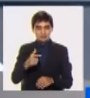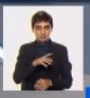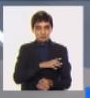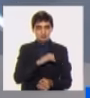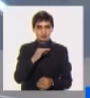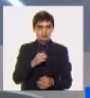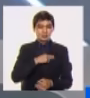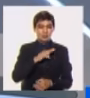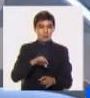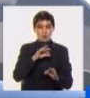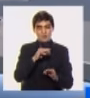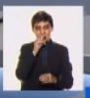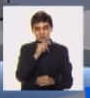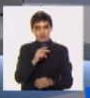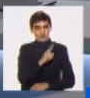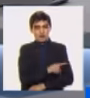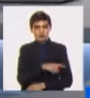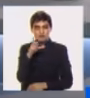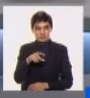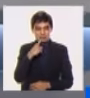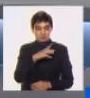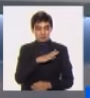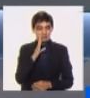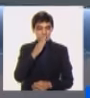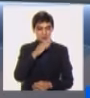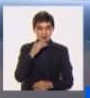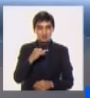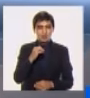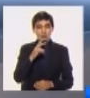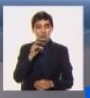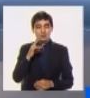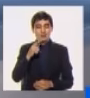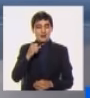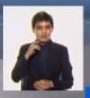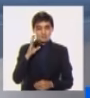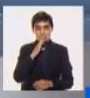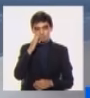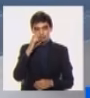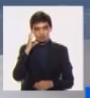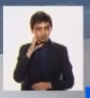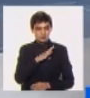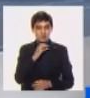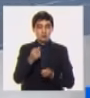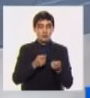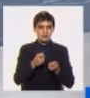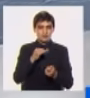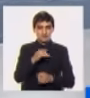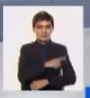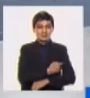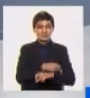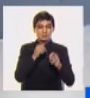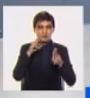родные смерти младенца винят врачей нургали карабаев выслушал аргументы родителей и руководителей перинатального